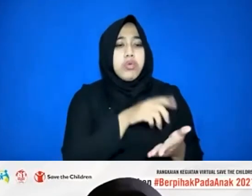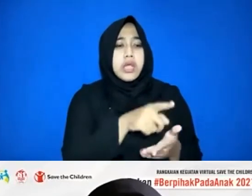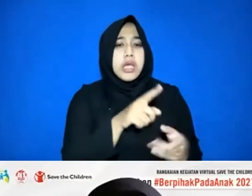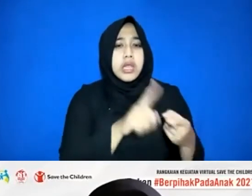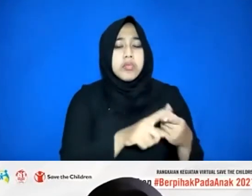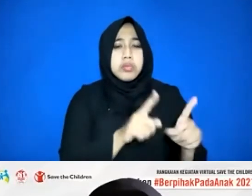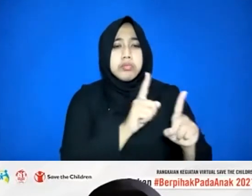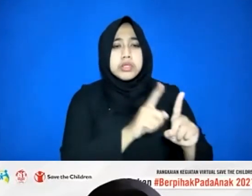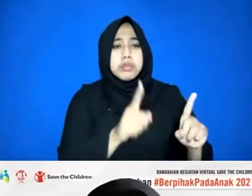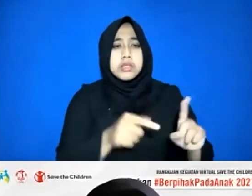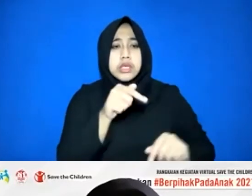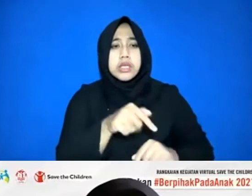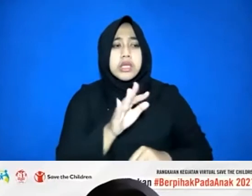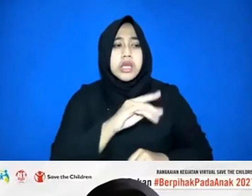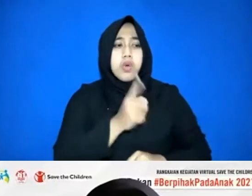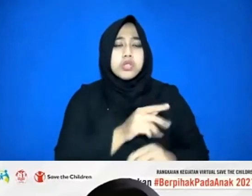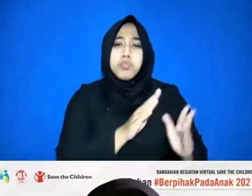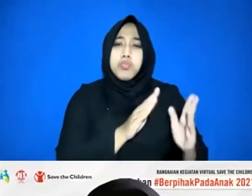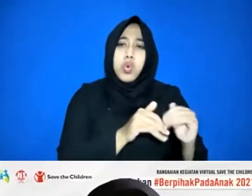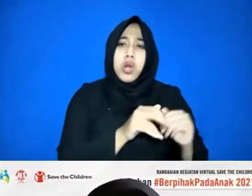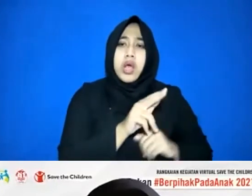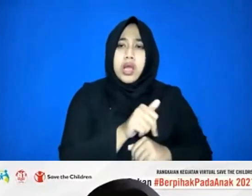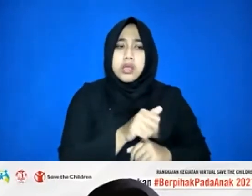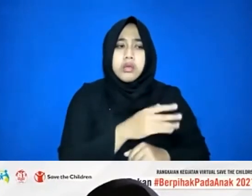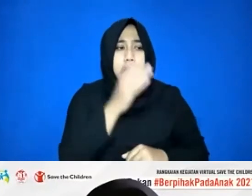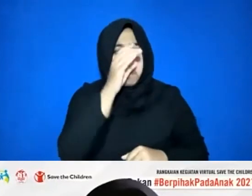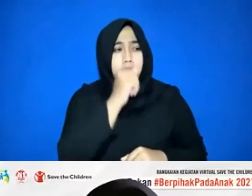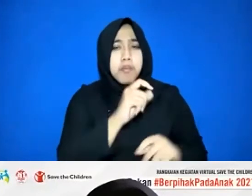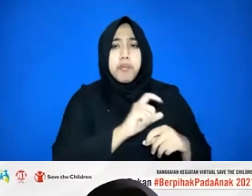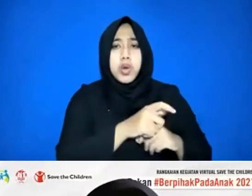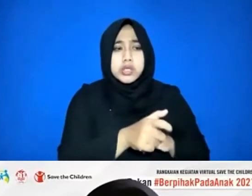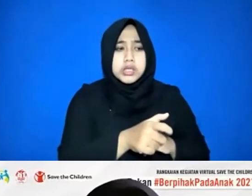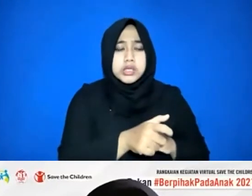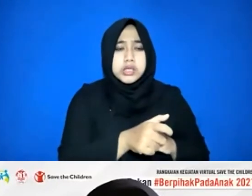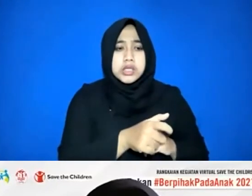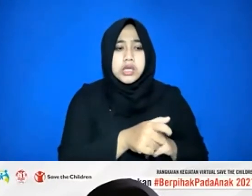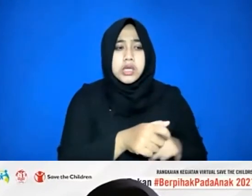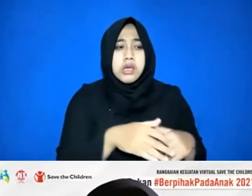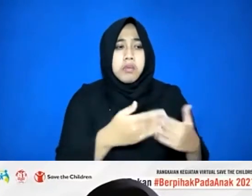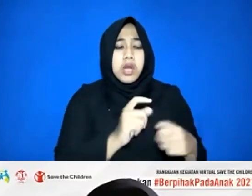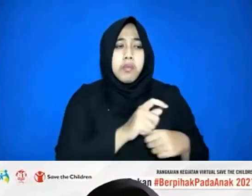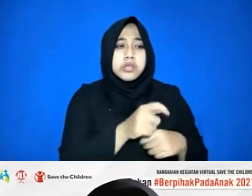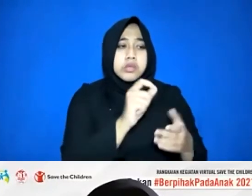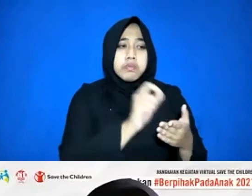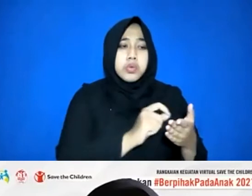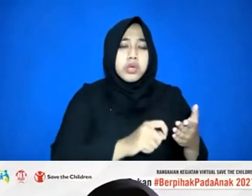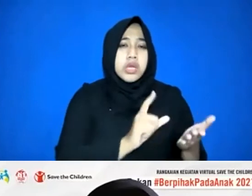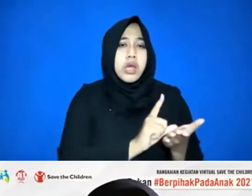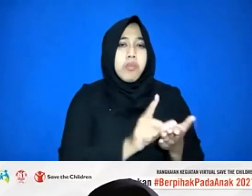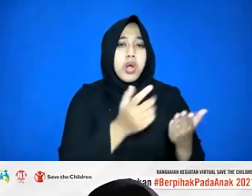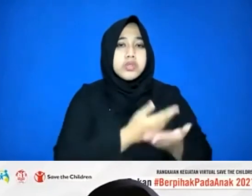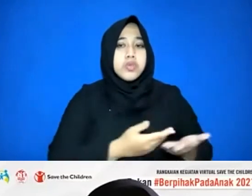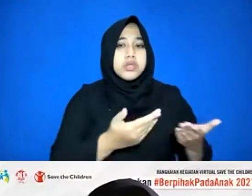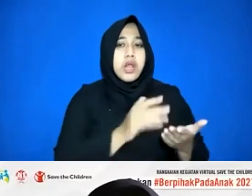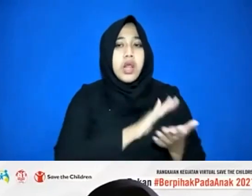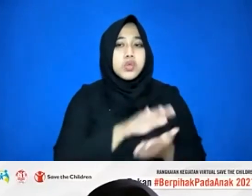masing-masing itu tidak harus mengulang lagi, mereka sudah tahu prosesnya, jadi tinggal proses penulisan laporan sosial. Jadi disampaikan